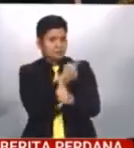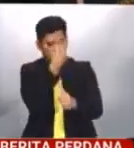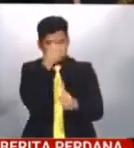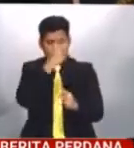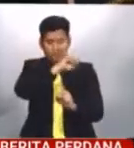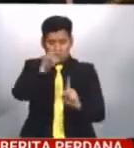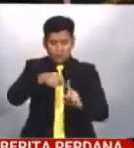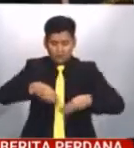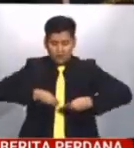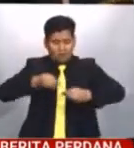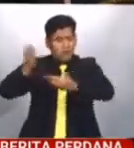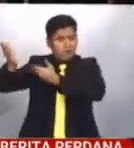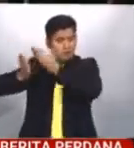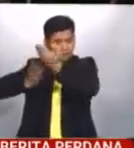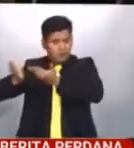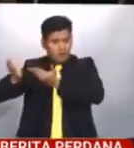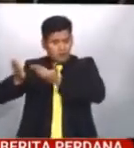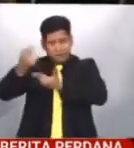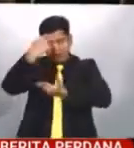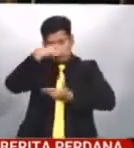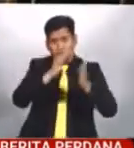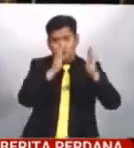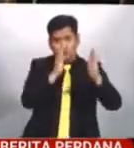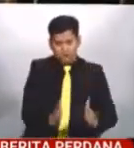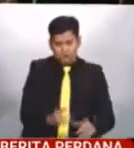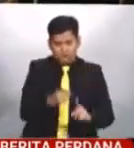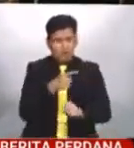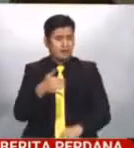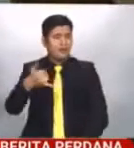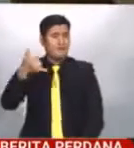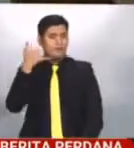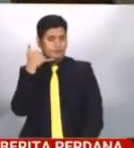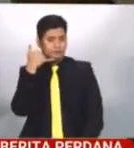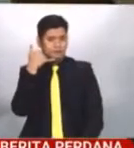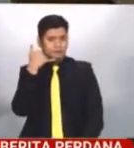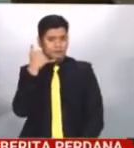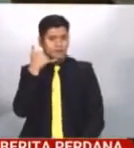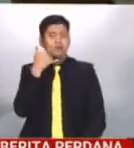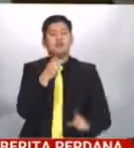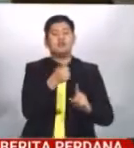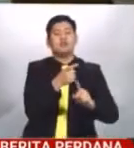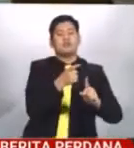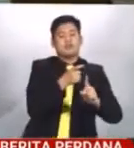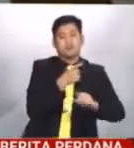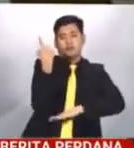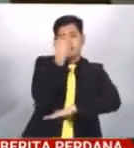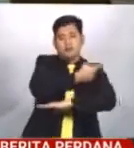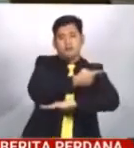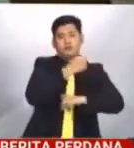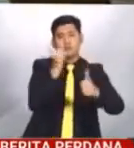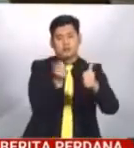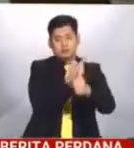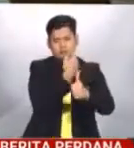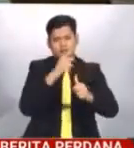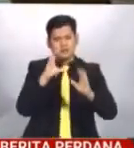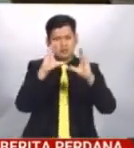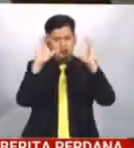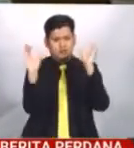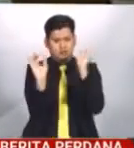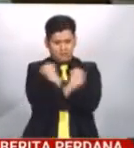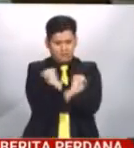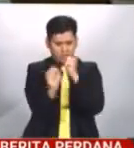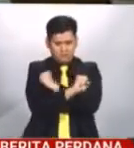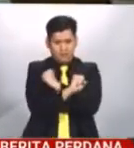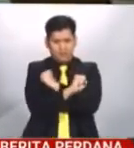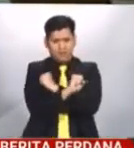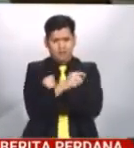apabila memberikan perkhidmatan kepada klien melalui telefon. From the day one, I think cabaran tu kita sedang fikir macam mana kita